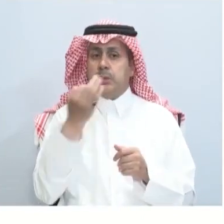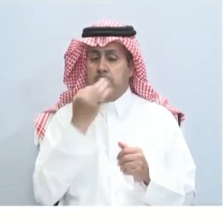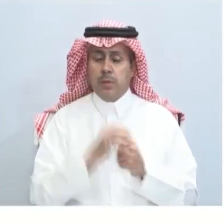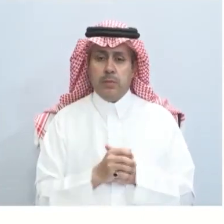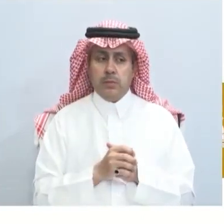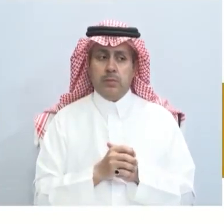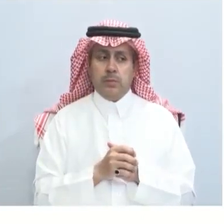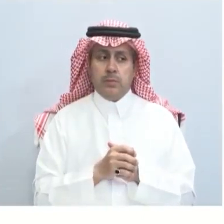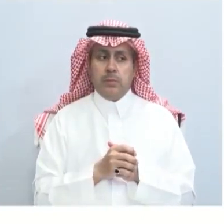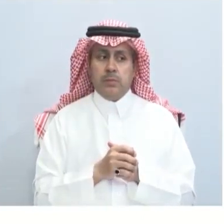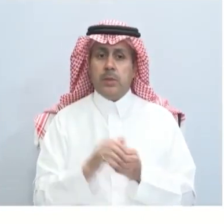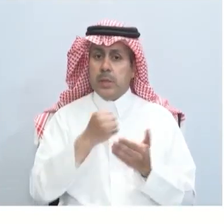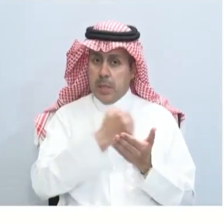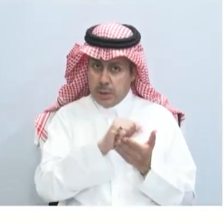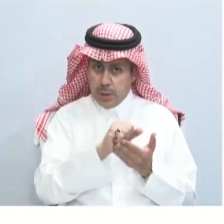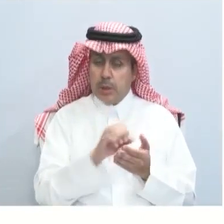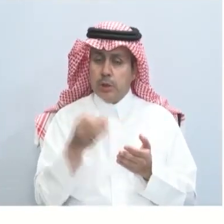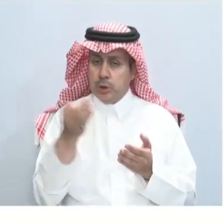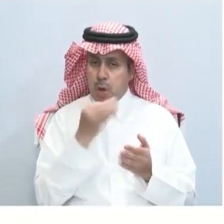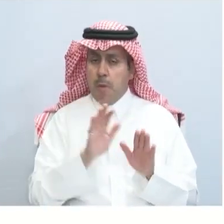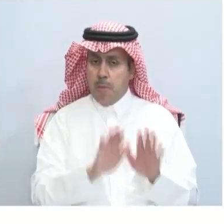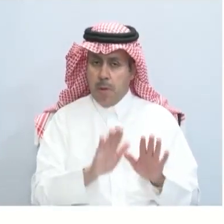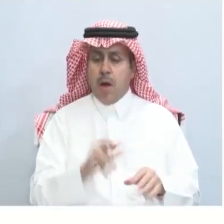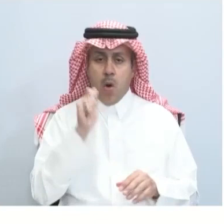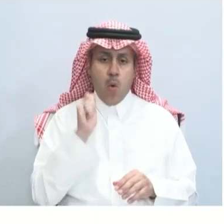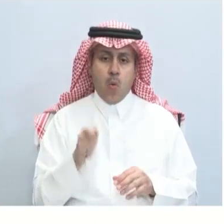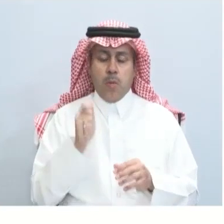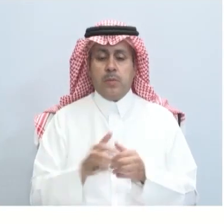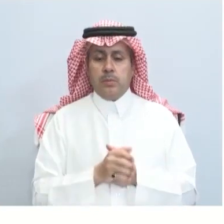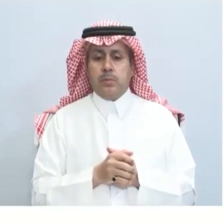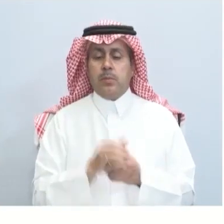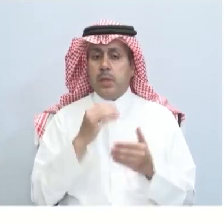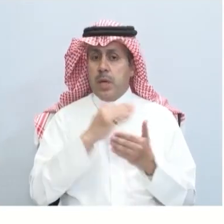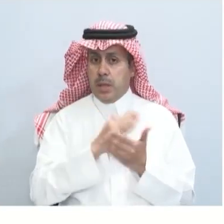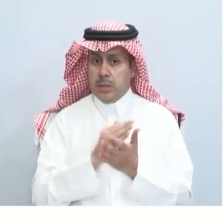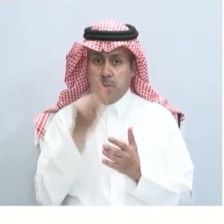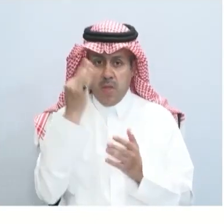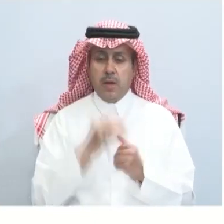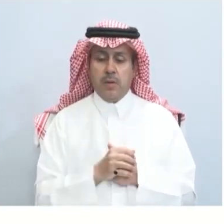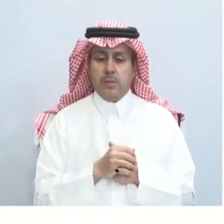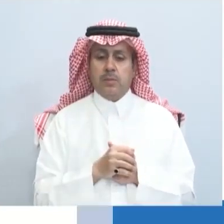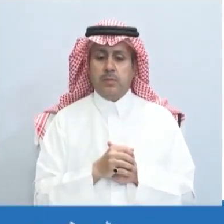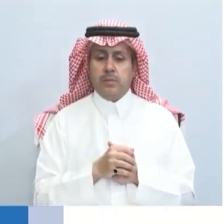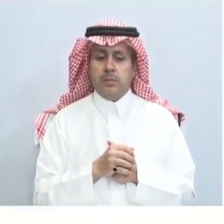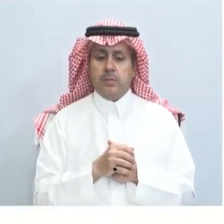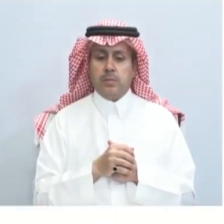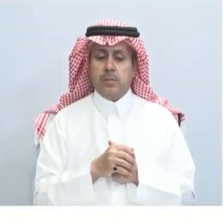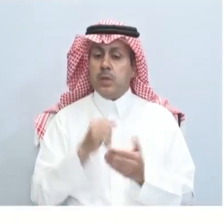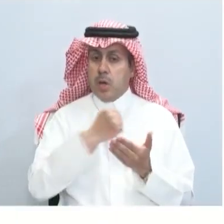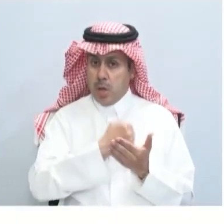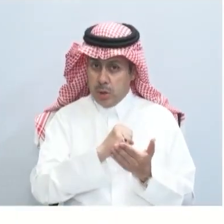ماذا احسنتم نسخ التلاوه مع بقاء الحكم القسم الثالث ماذا قلنا وفقتم